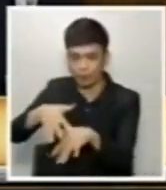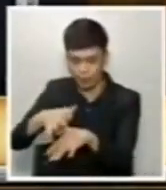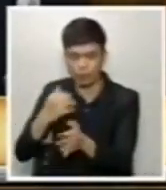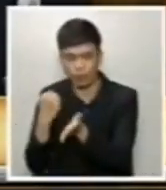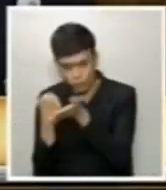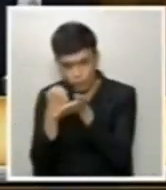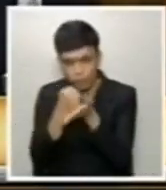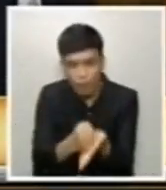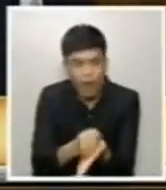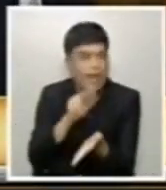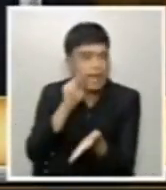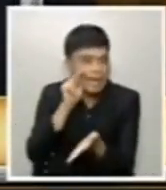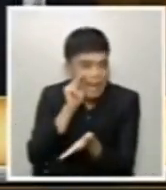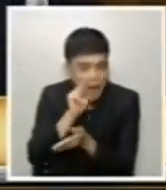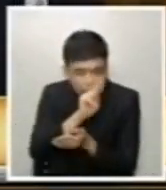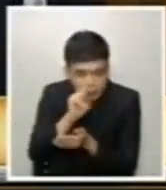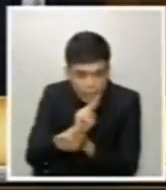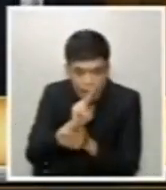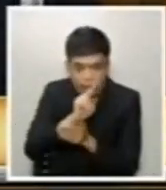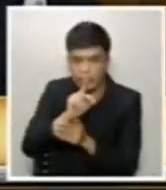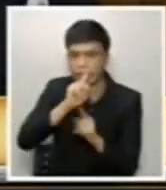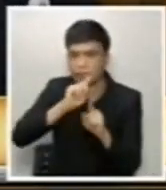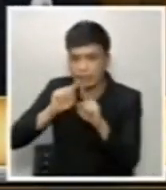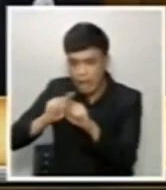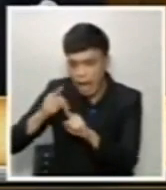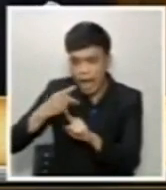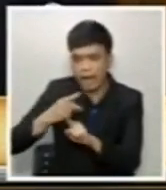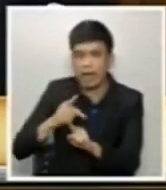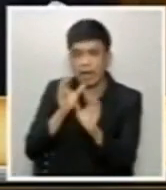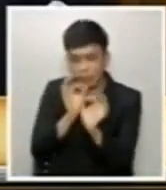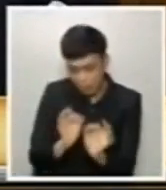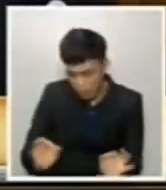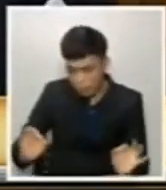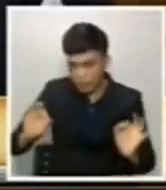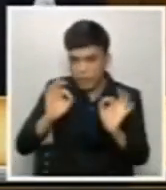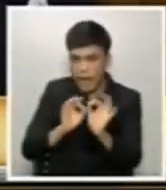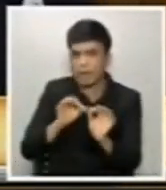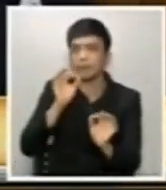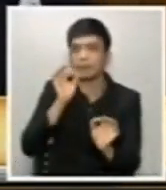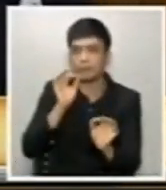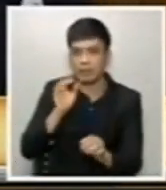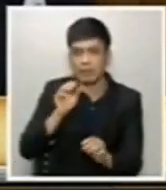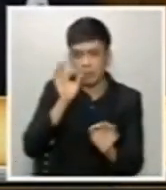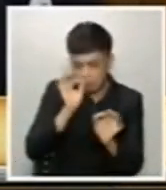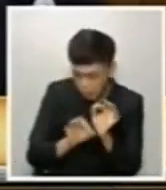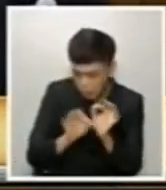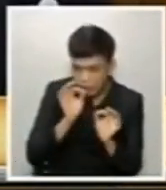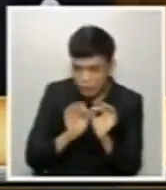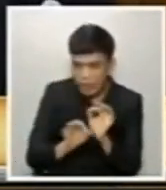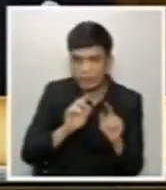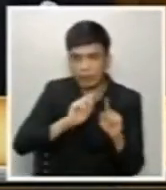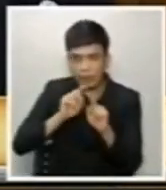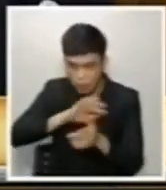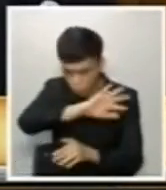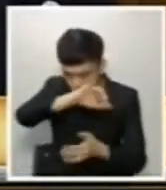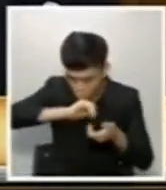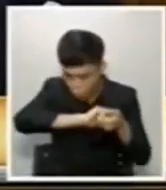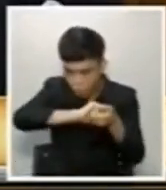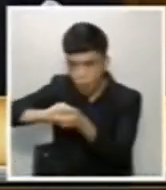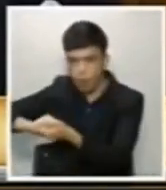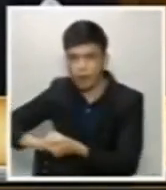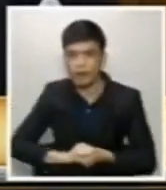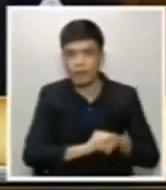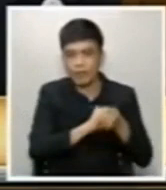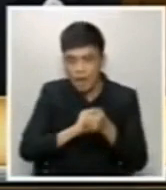ยกันใช้น้ำให้มีคุณค่าใช้น้ำให้มีประโยชน์มากที่สุดนะครับเราจะต้องร่วมมือกันนะเราจะต้องทำงานร่วมกันเพื่อ